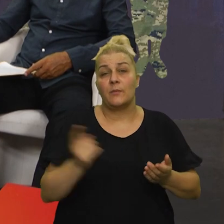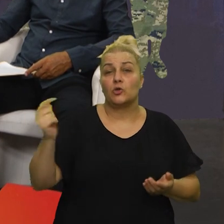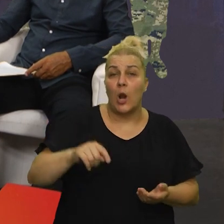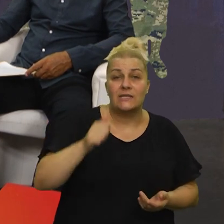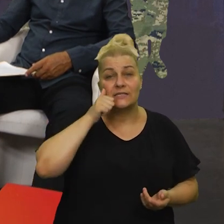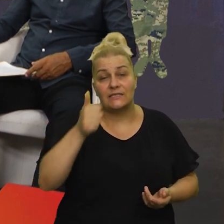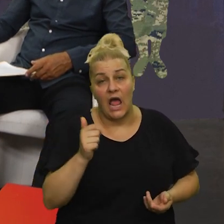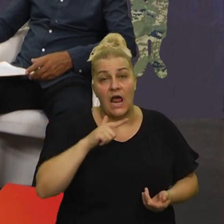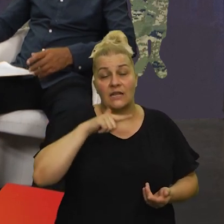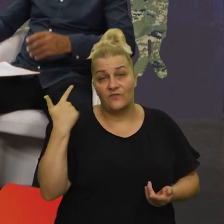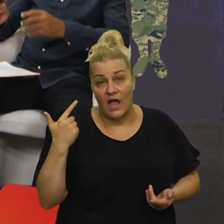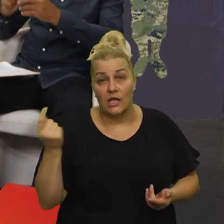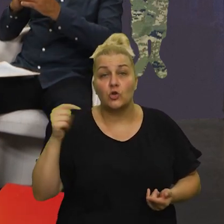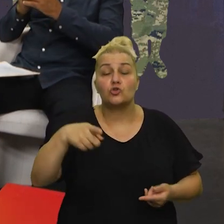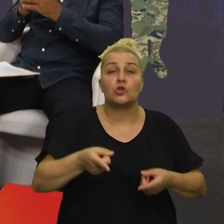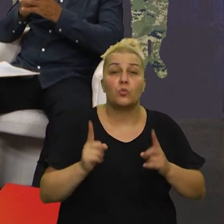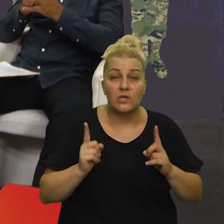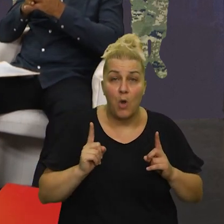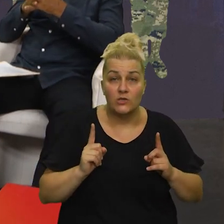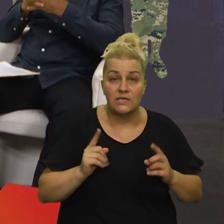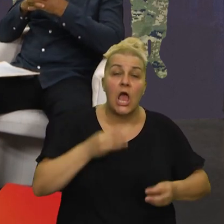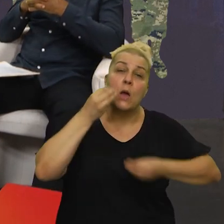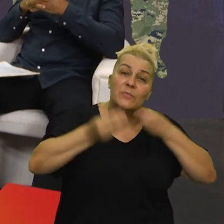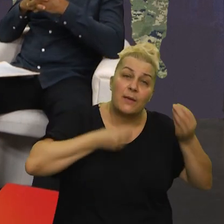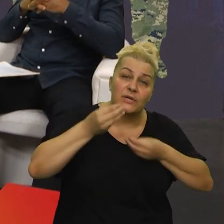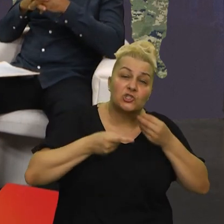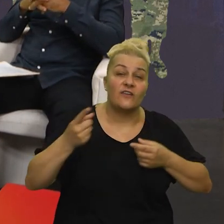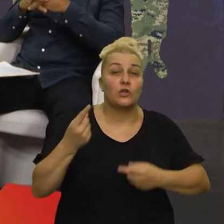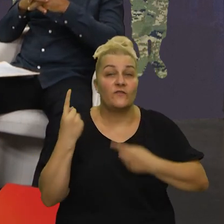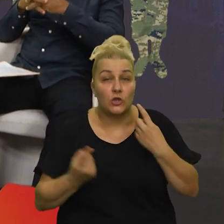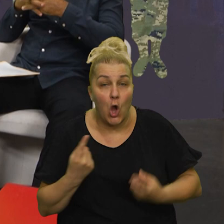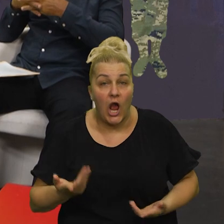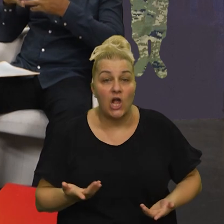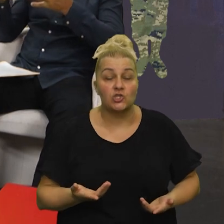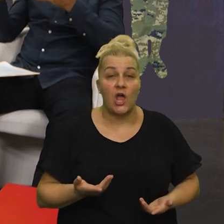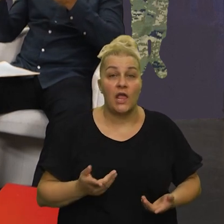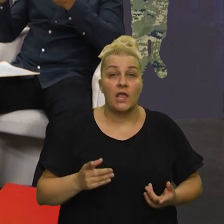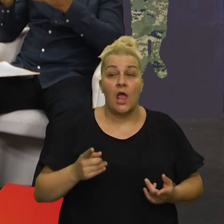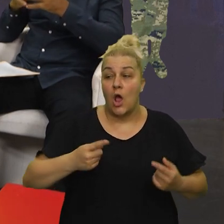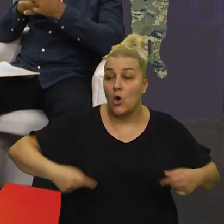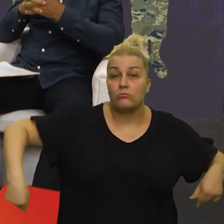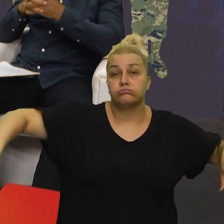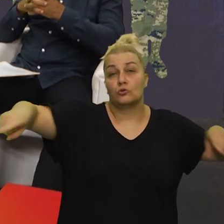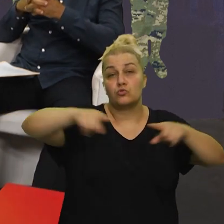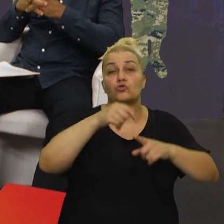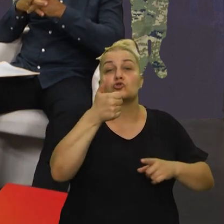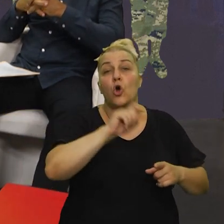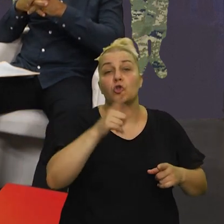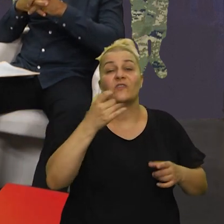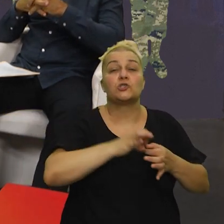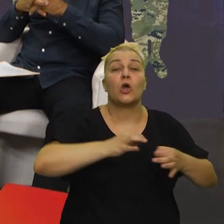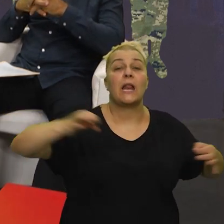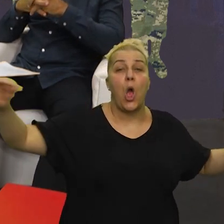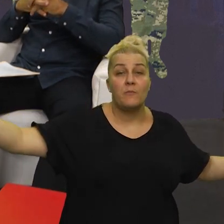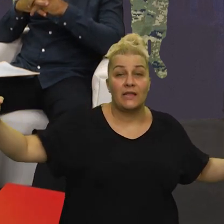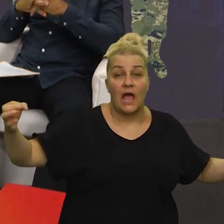kad ste imali slobodno doći u Imotski, prepričavati te događaje u krugu od 100-200 km od